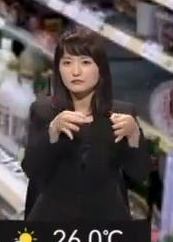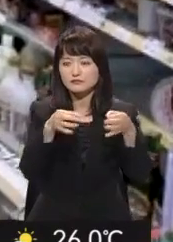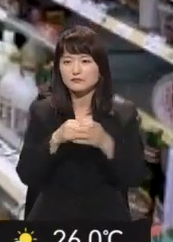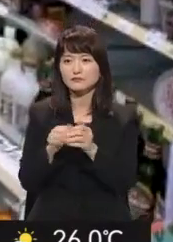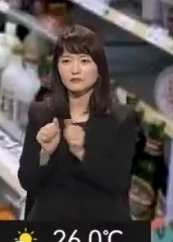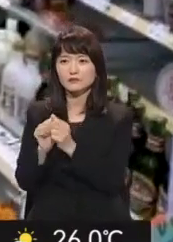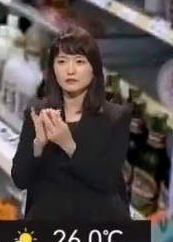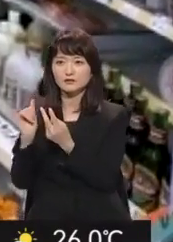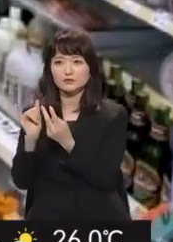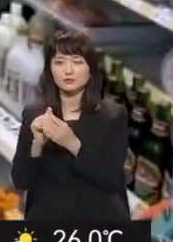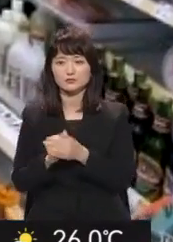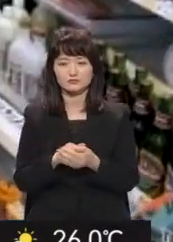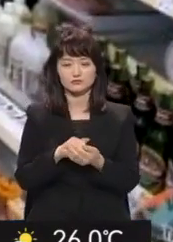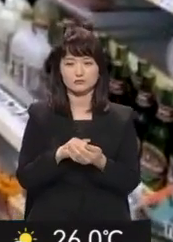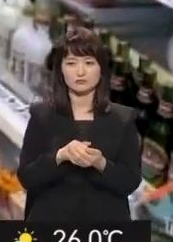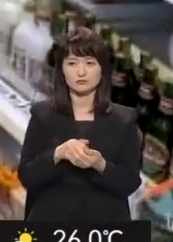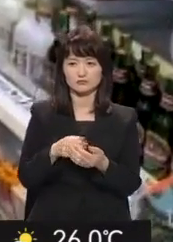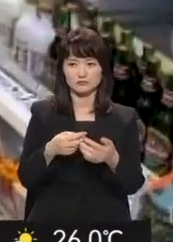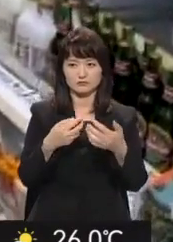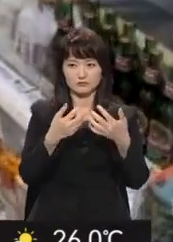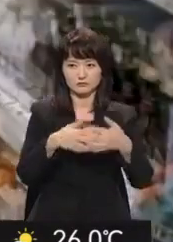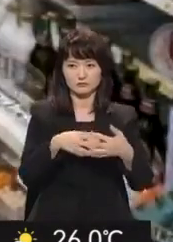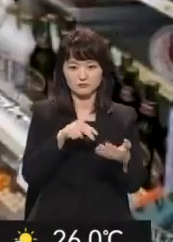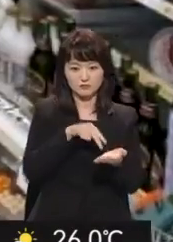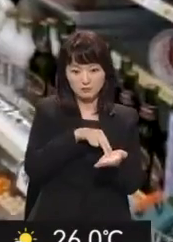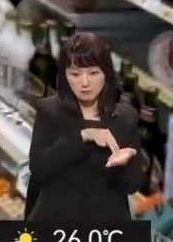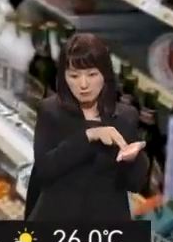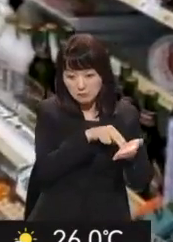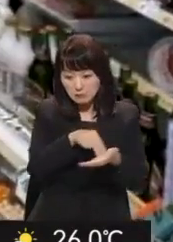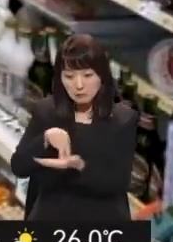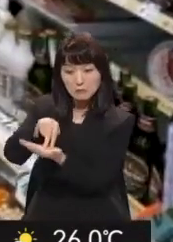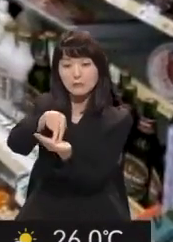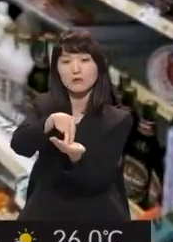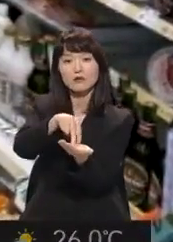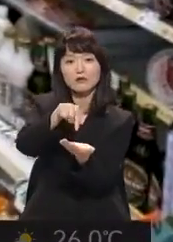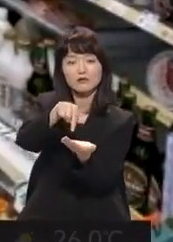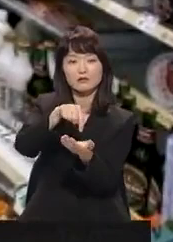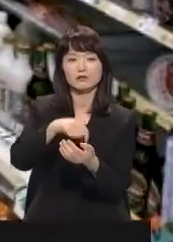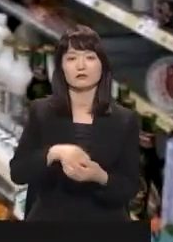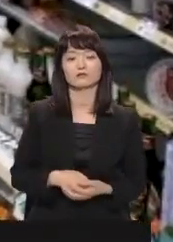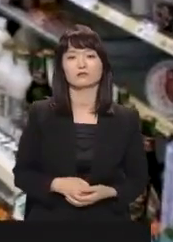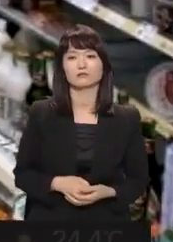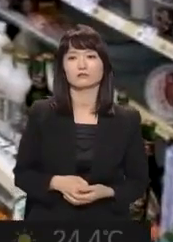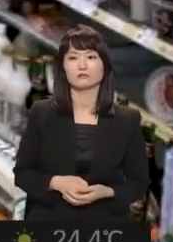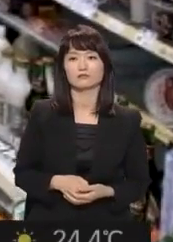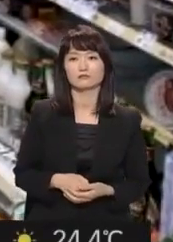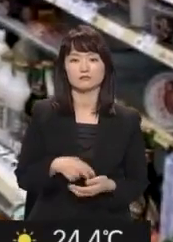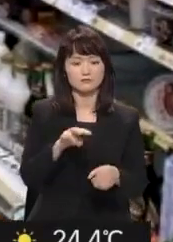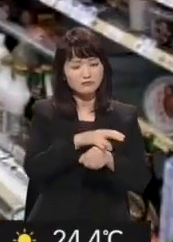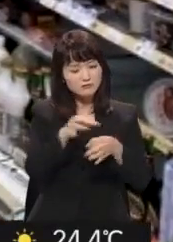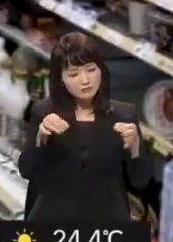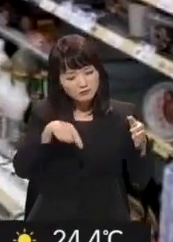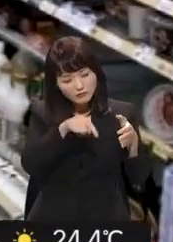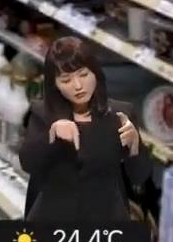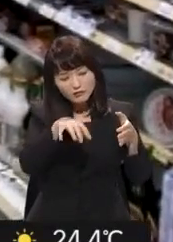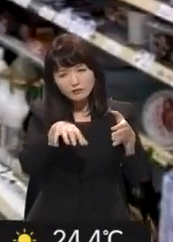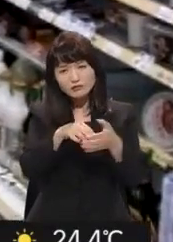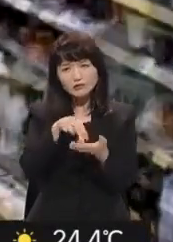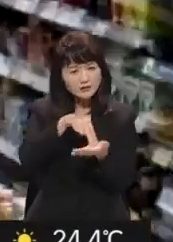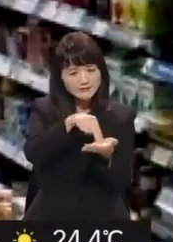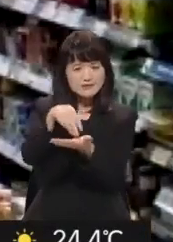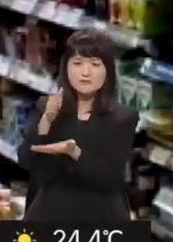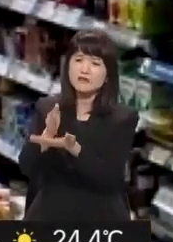2명이 급히 코너링을 딱 저렇게 하는데 뭔가 봤더니 전동 킥보드를 저렇게 타고 있습니다 안에서 그거 타지 마세요